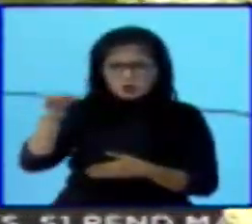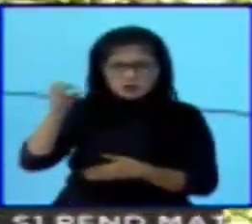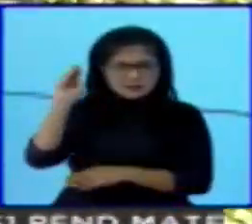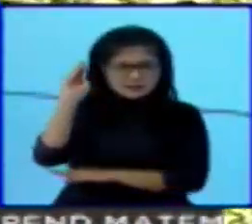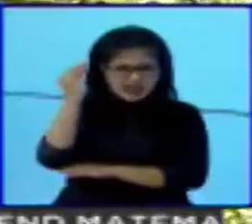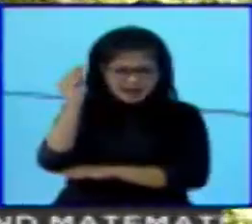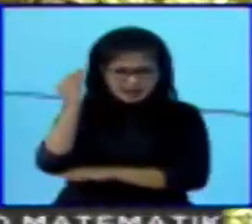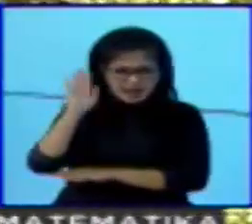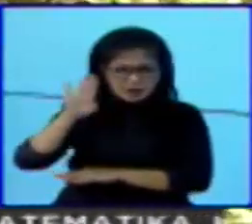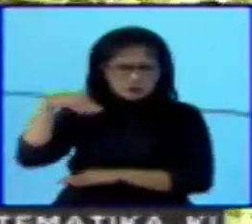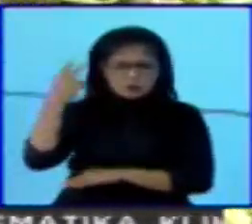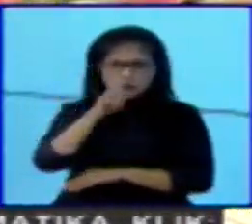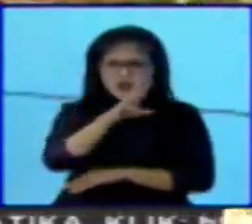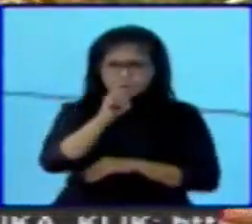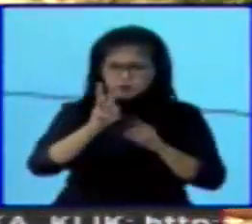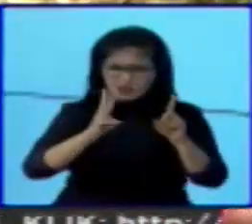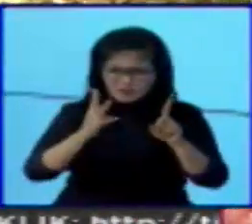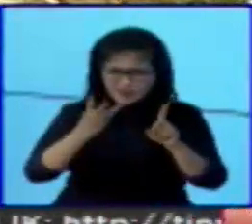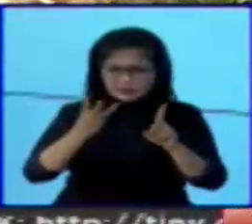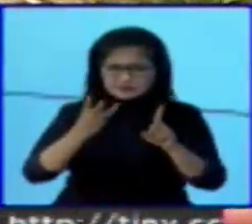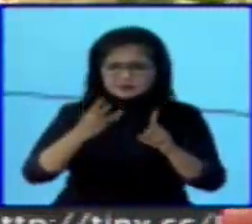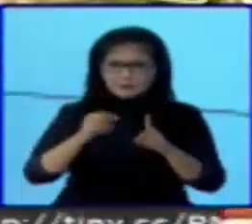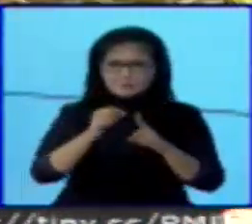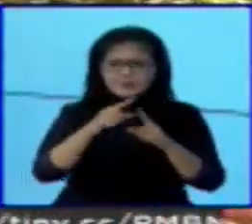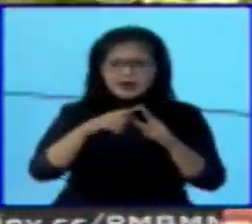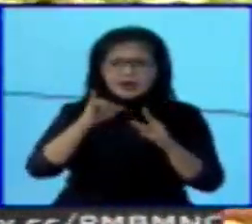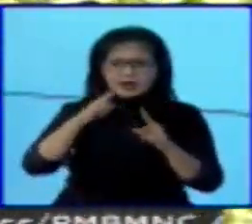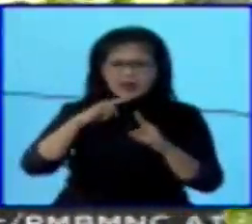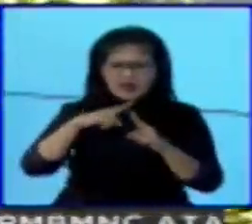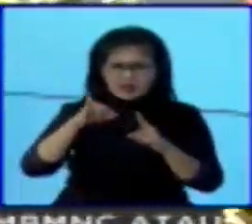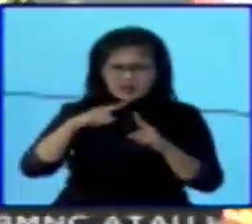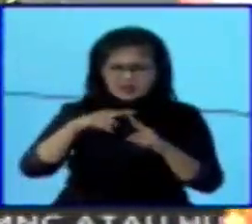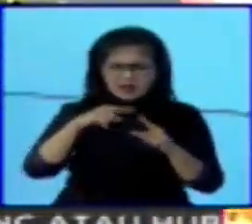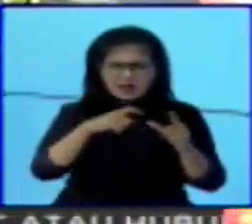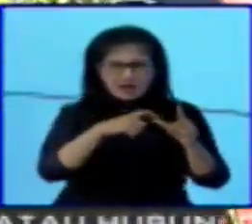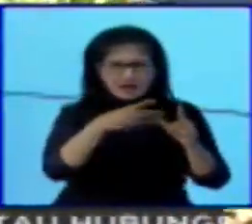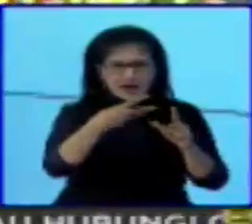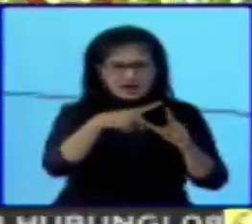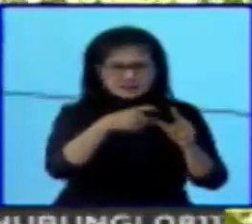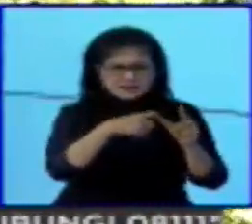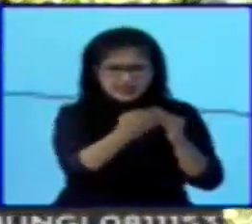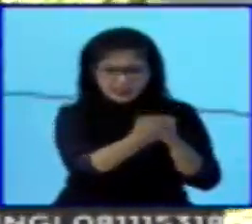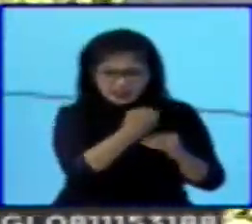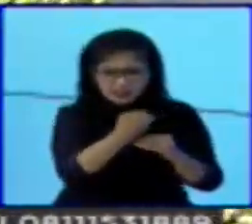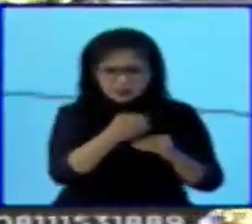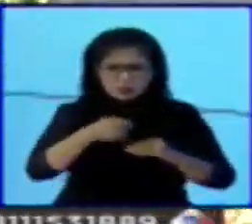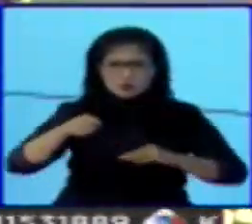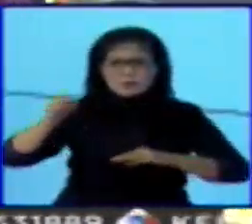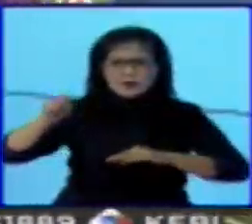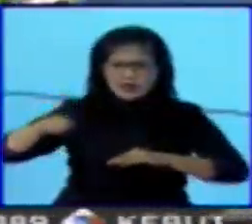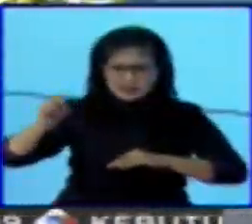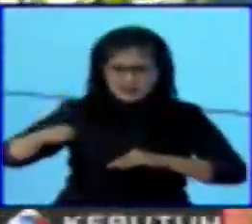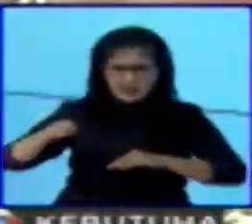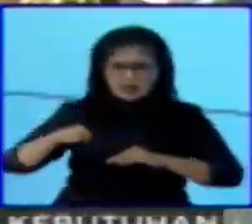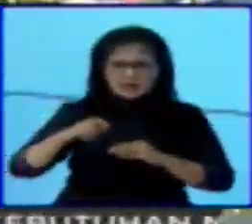karena terlilit oleh hukum, maka bus-bus ini menjadi aset dari penguasaan kurator dan juga pengadilan Niaga